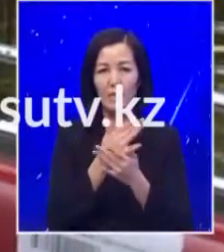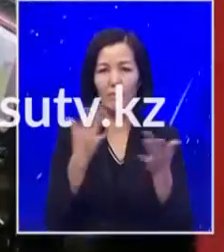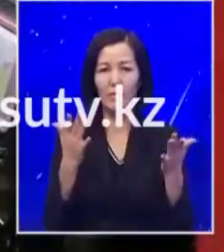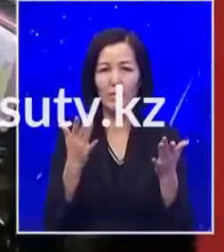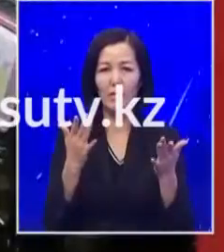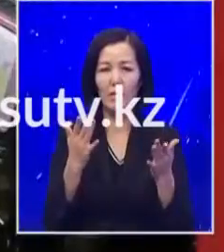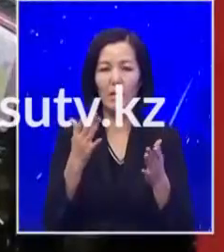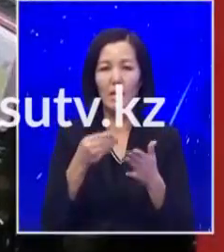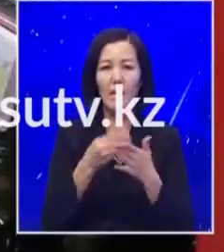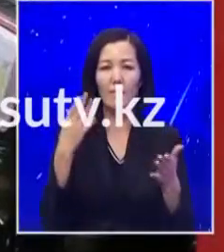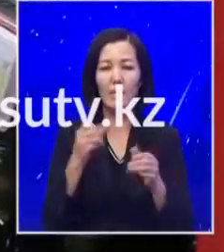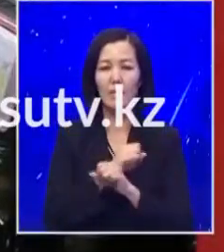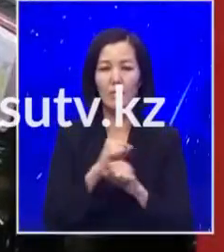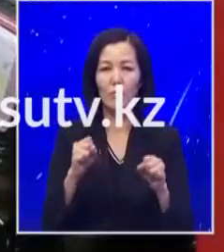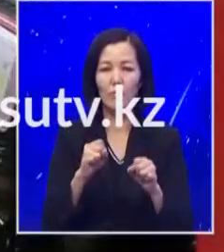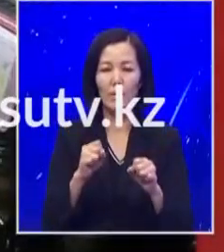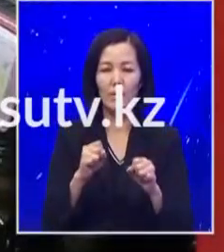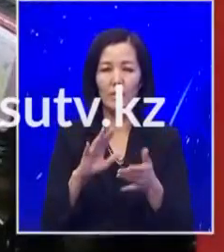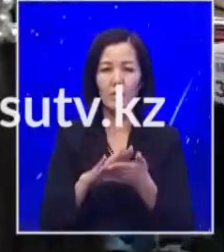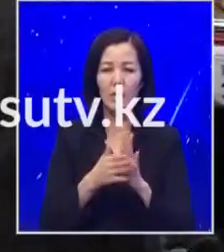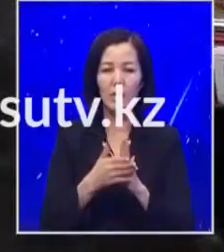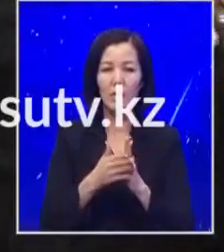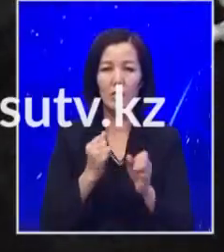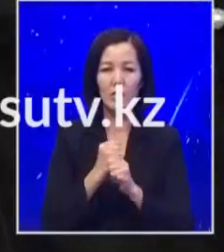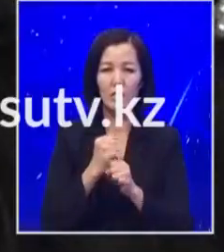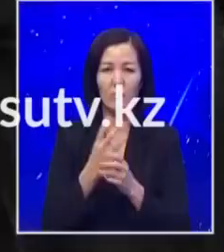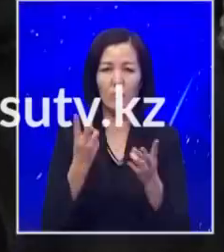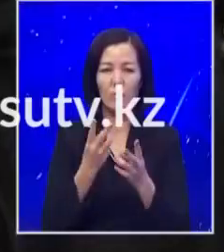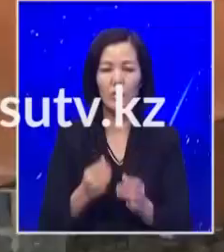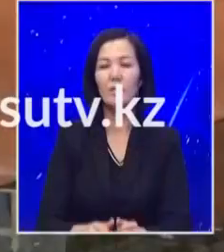құнын шарықтатпау мүмкіндігін жасап отыр.